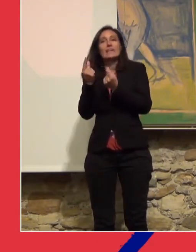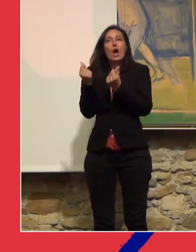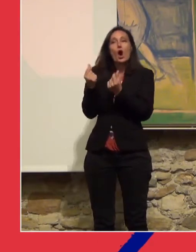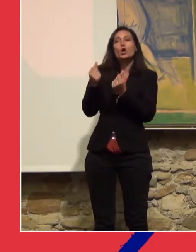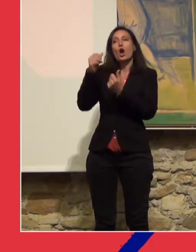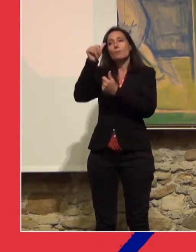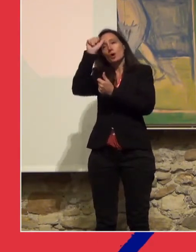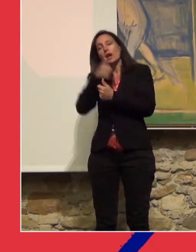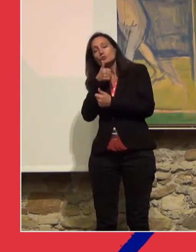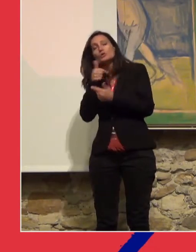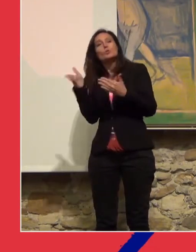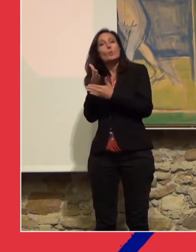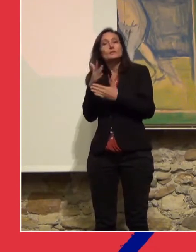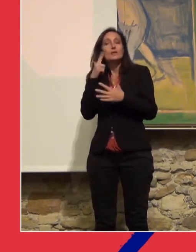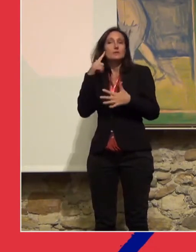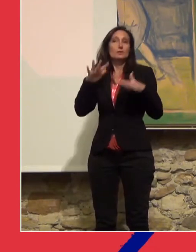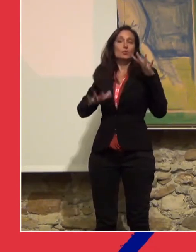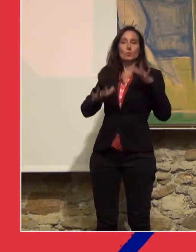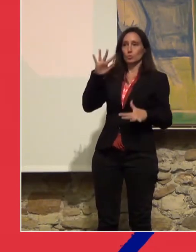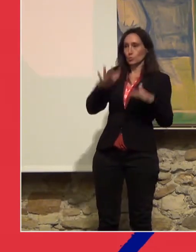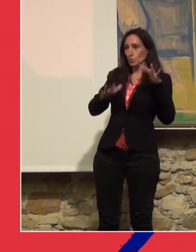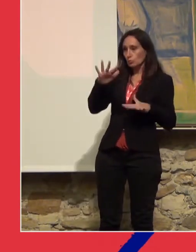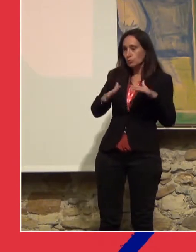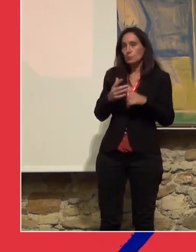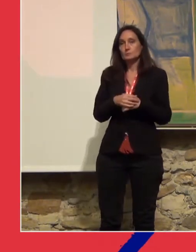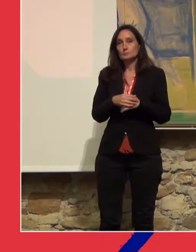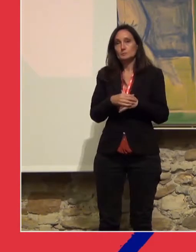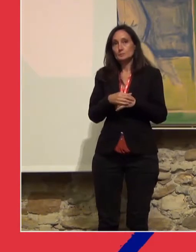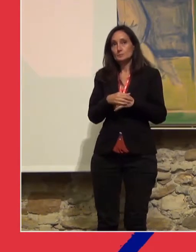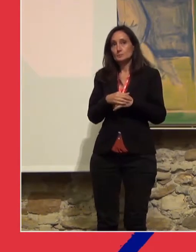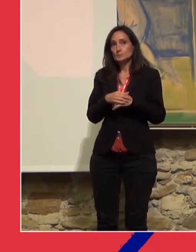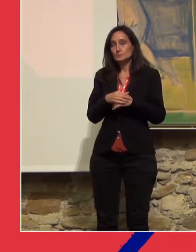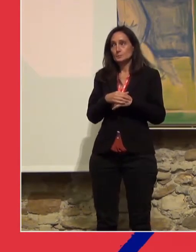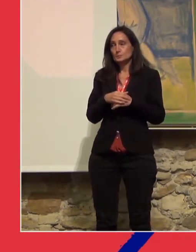modalità di rapporto fra noi. Lo vediamo.